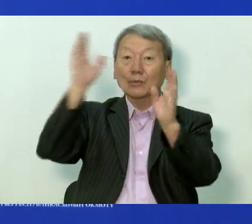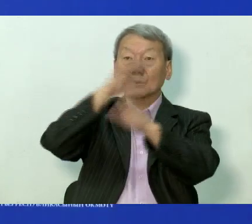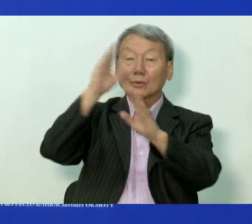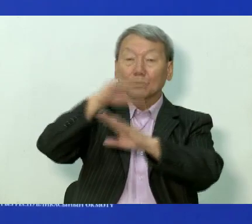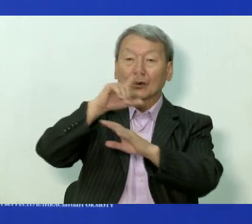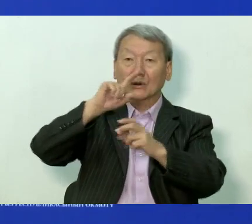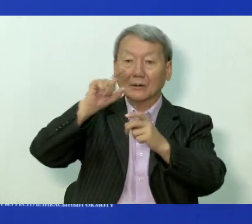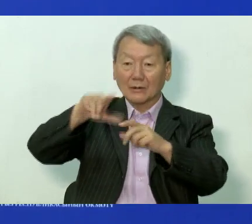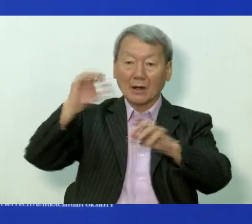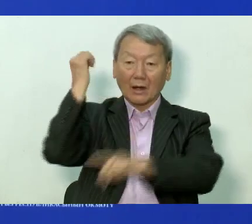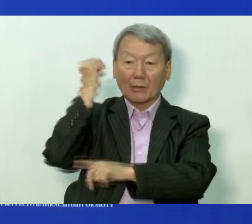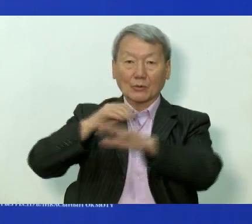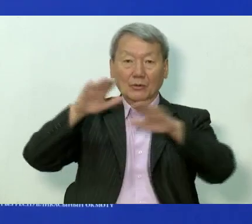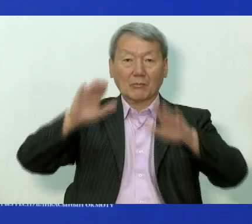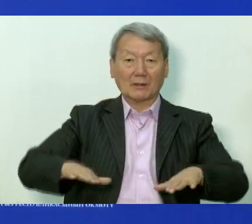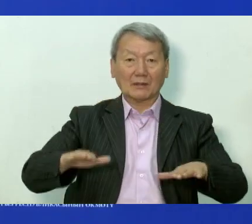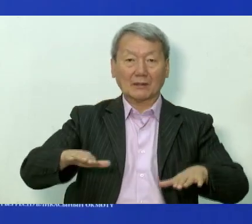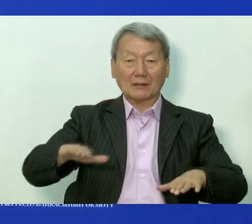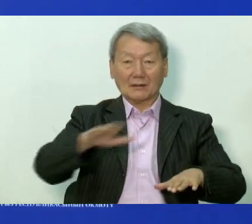профилактики на рабочем месте.